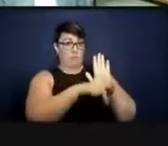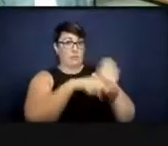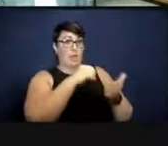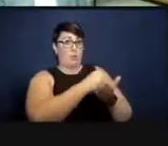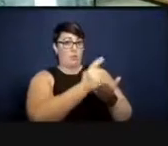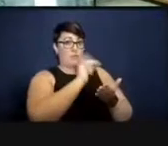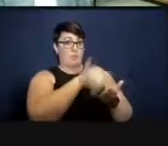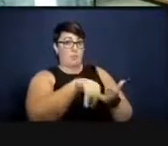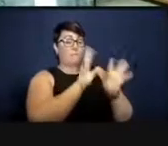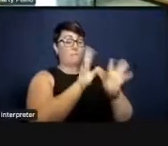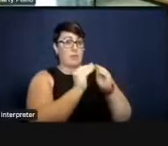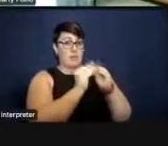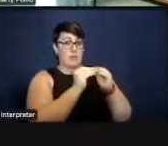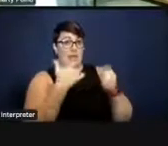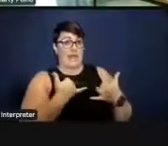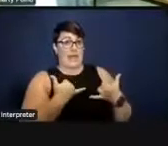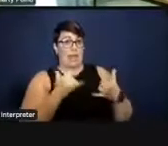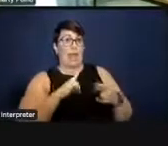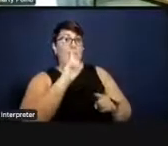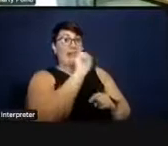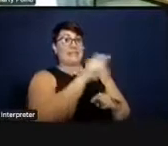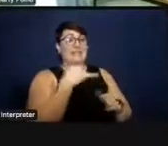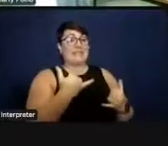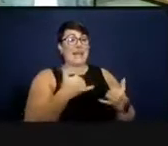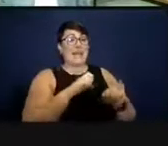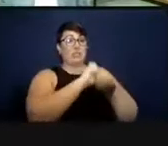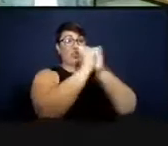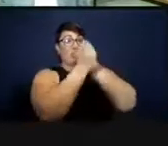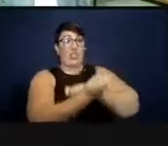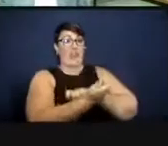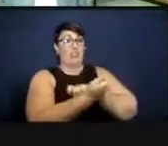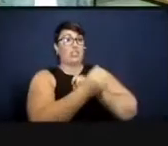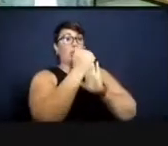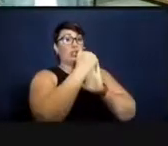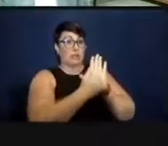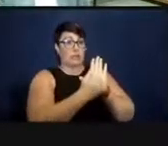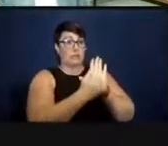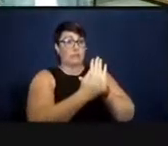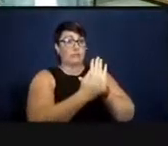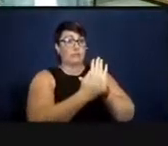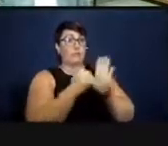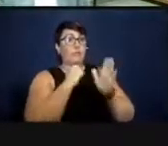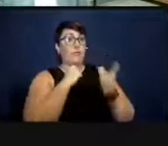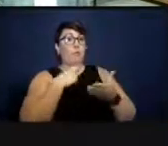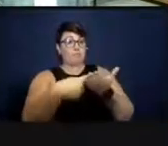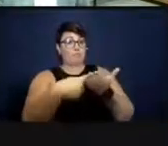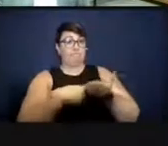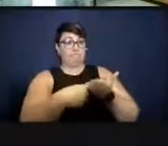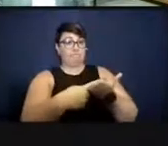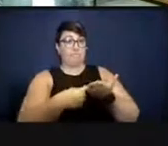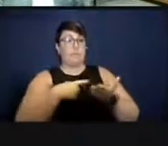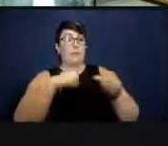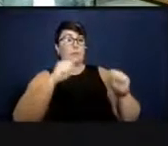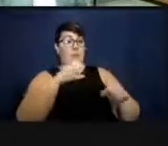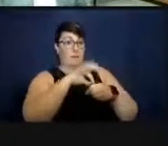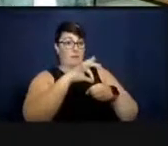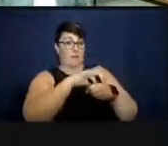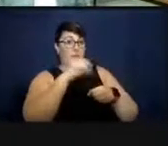kuna baadhi ya sera ambazo zilipitishwa na tutahitaji kuzungumzia mambo haya